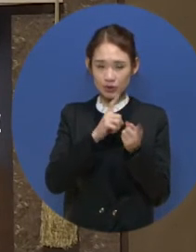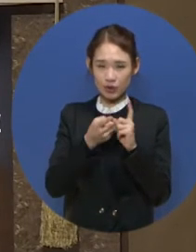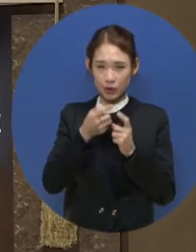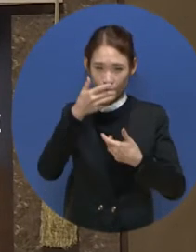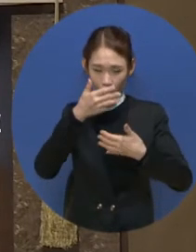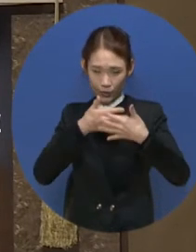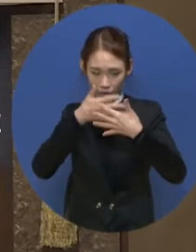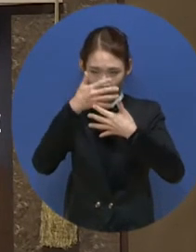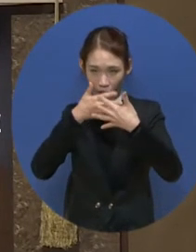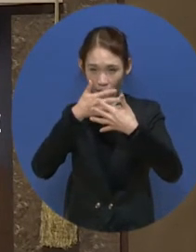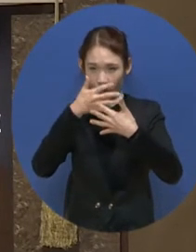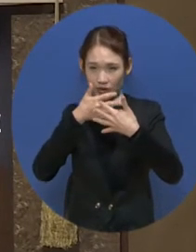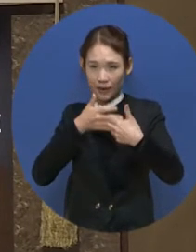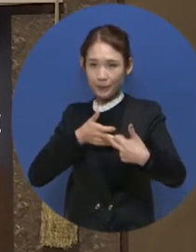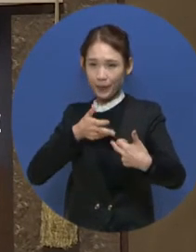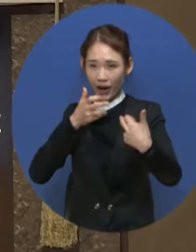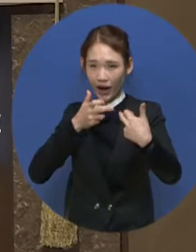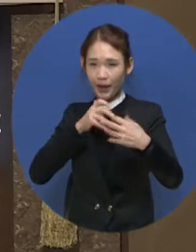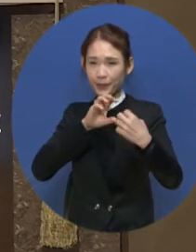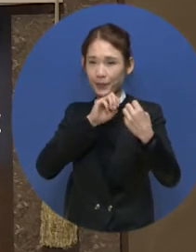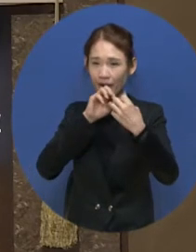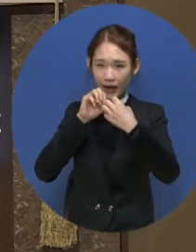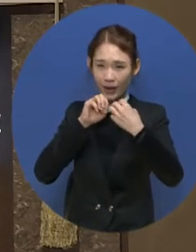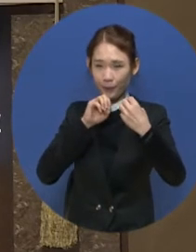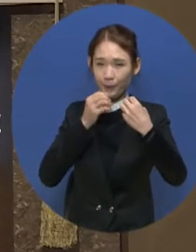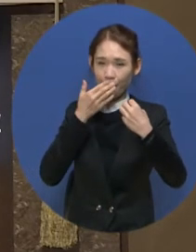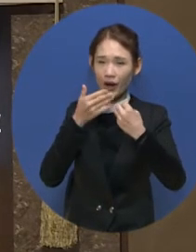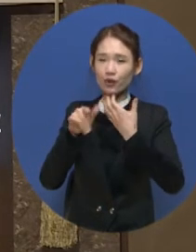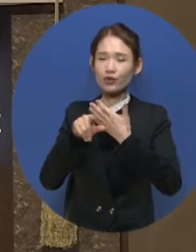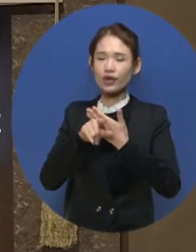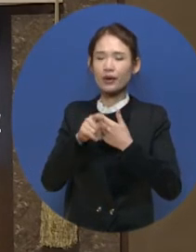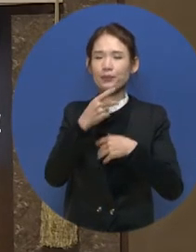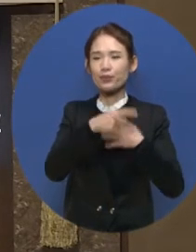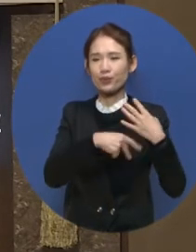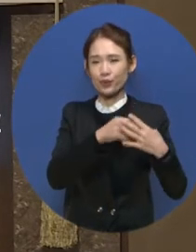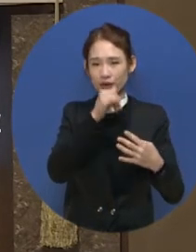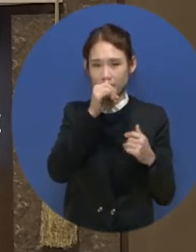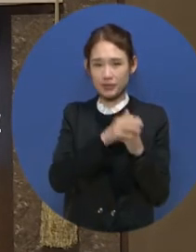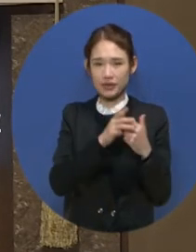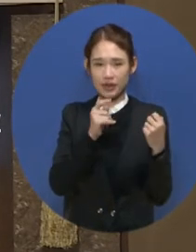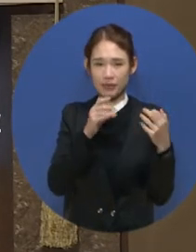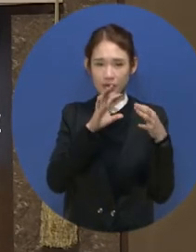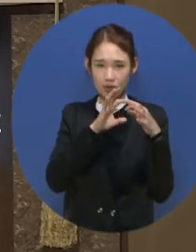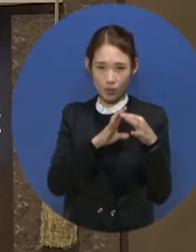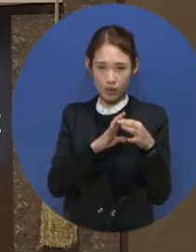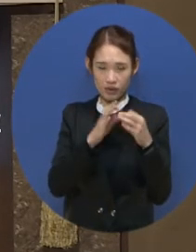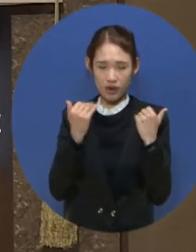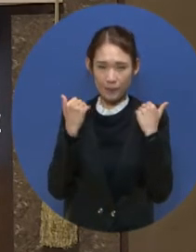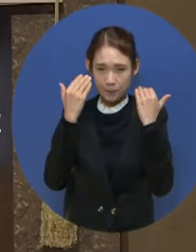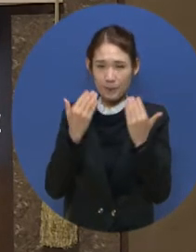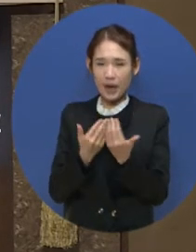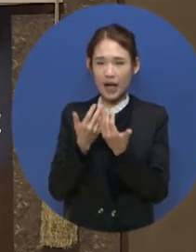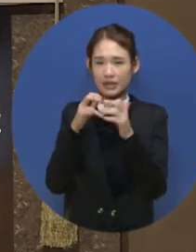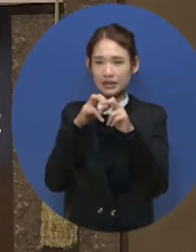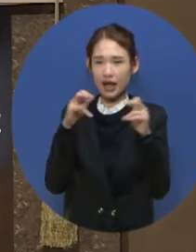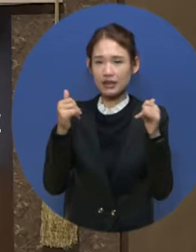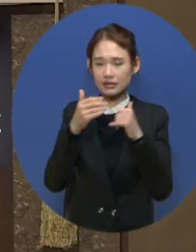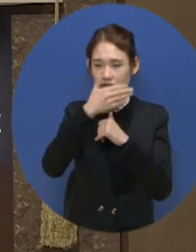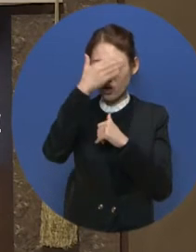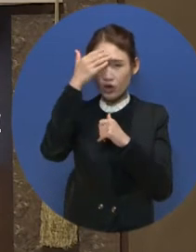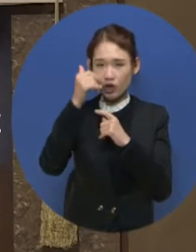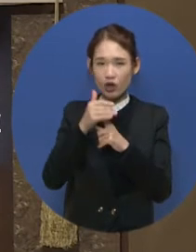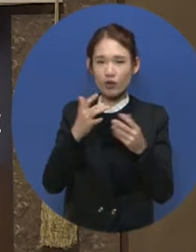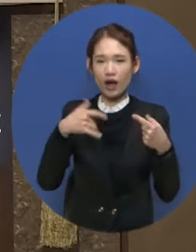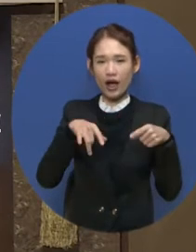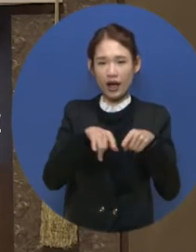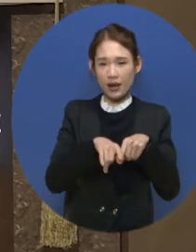이렇게 대화를 할 수 있는 그런 프로그램이 있습니다 이제 그걸 통해서 발달장애 청년들과 대화도 하고